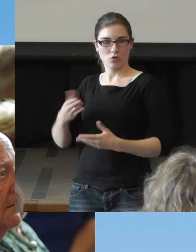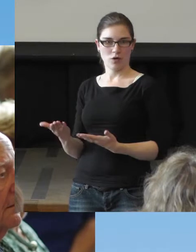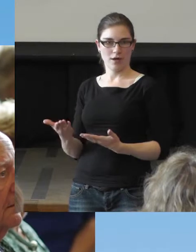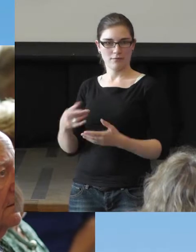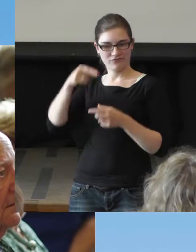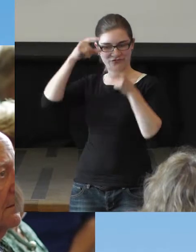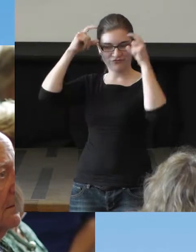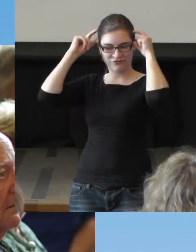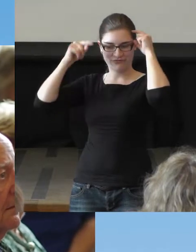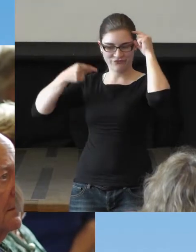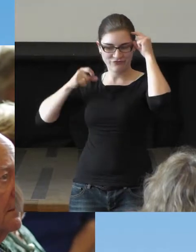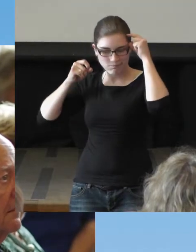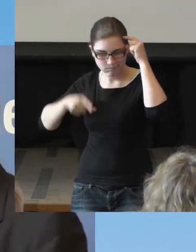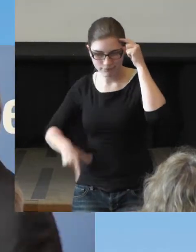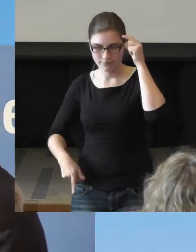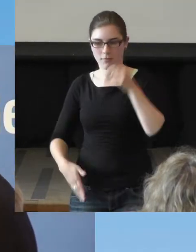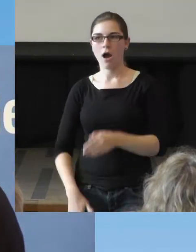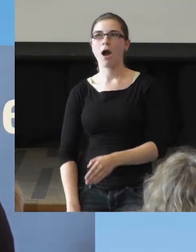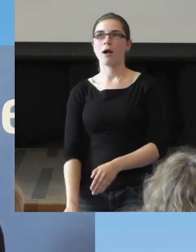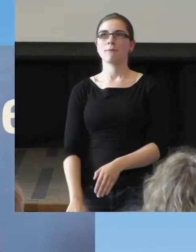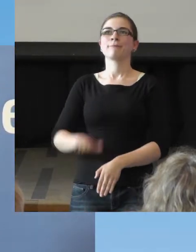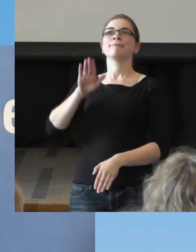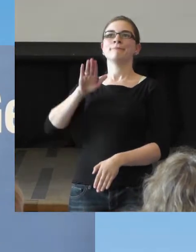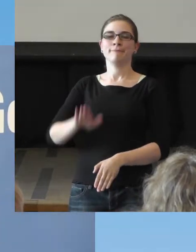Gehirn über den Nerven zu dem Muskel geht, der den Fuß anhebt.